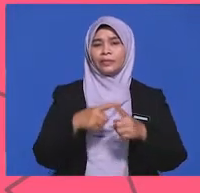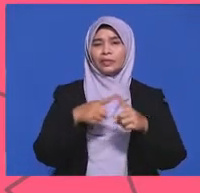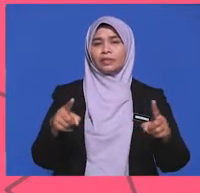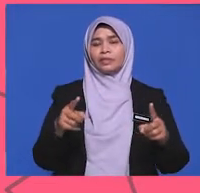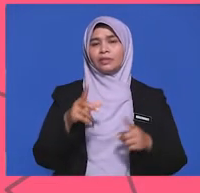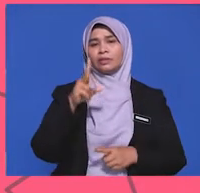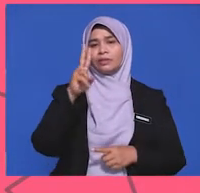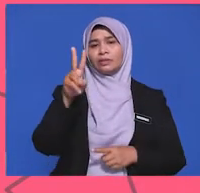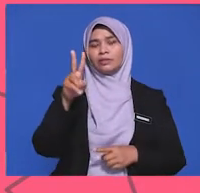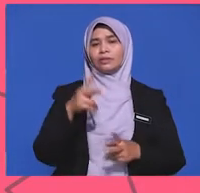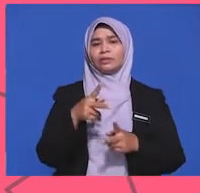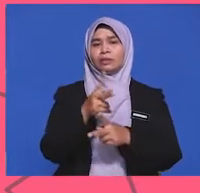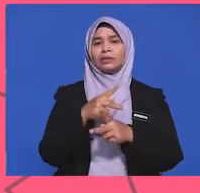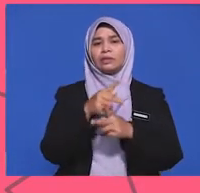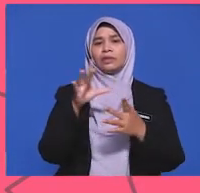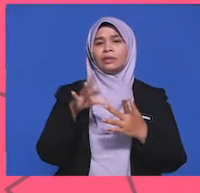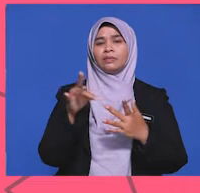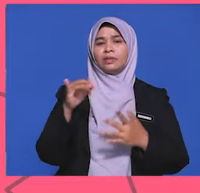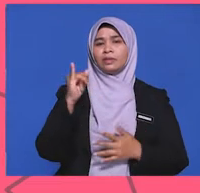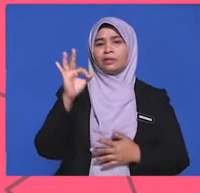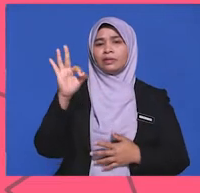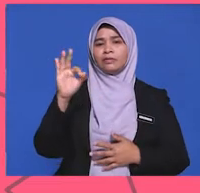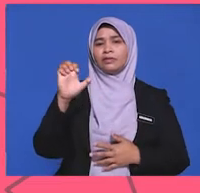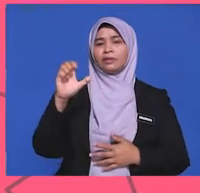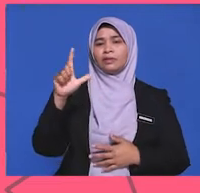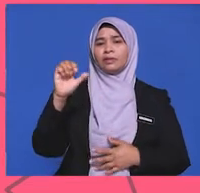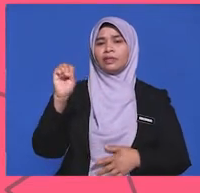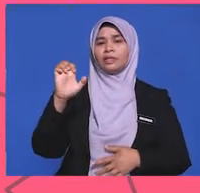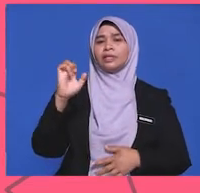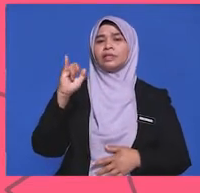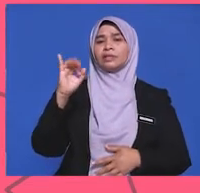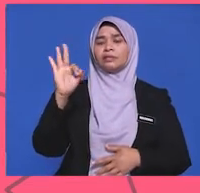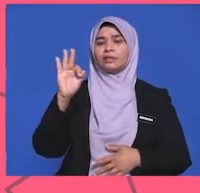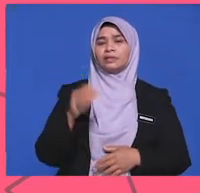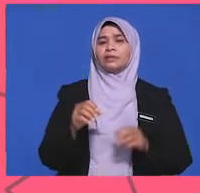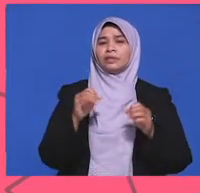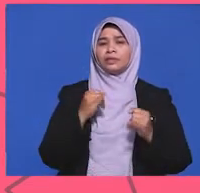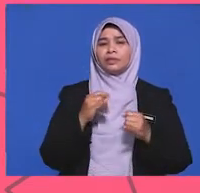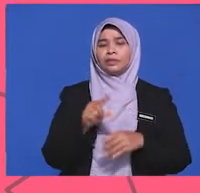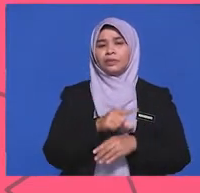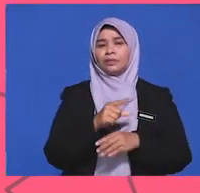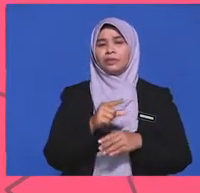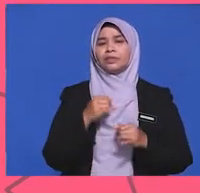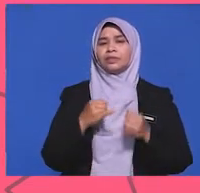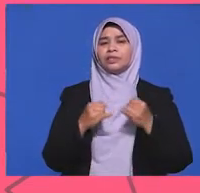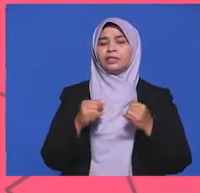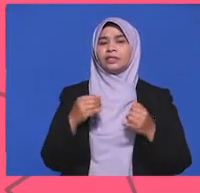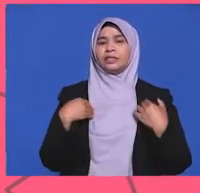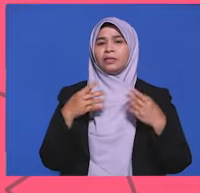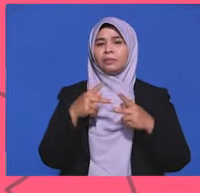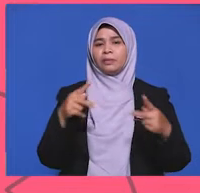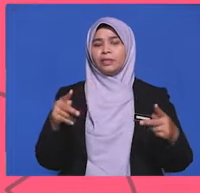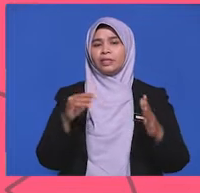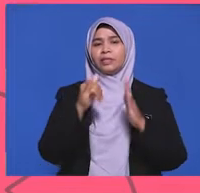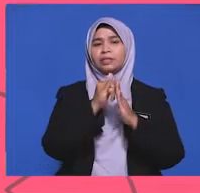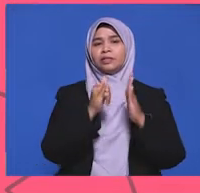kedua, kawalan pilihan if, else if digunakan jika mempunyai pelbagai